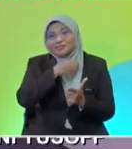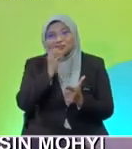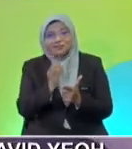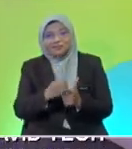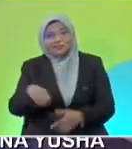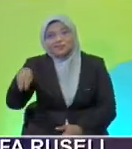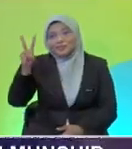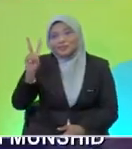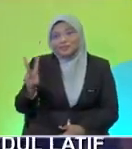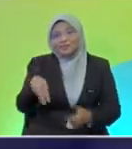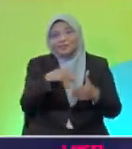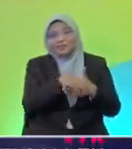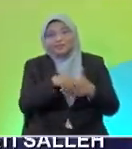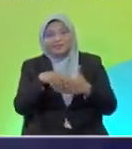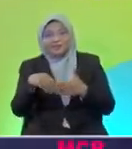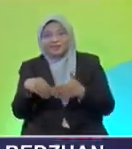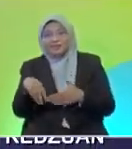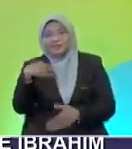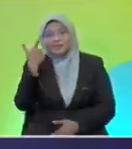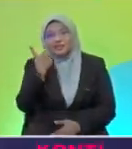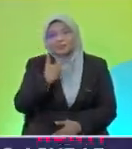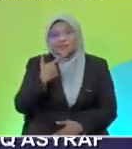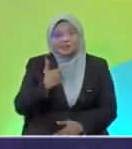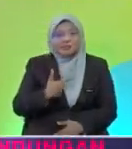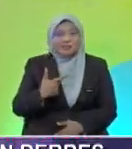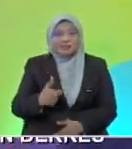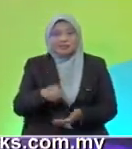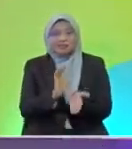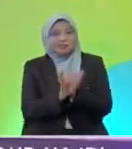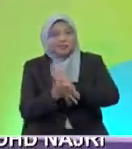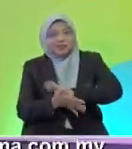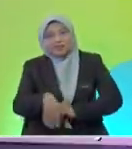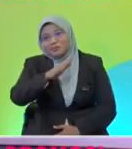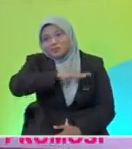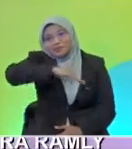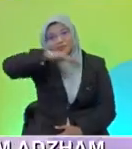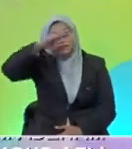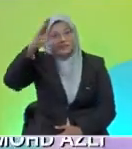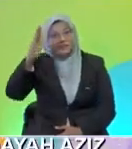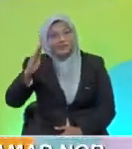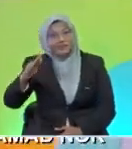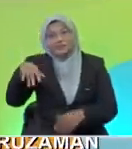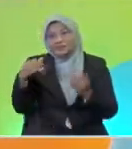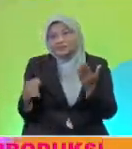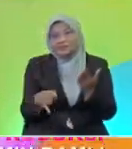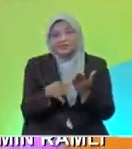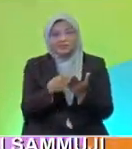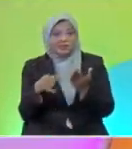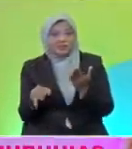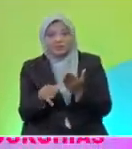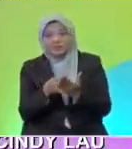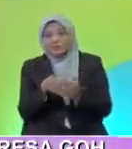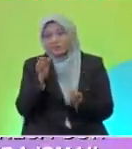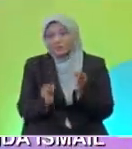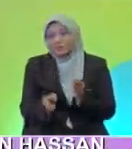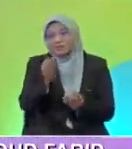dua lariye lama-lama menjadi bukit jimat Cermai